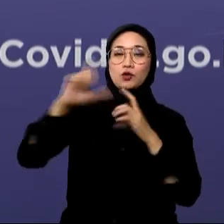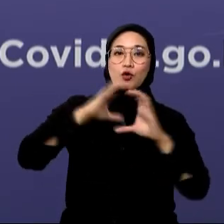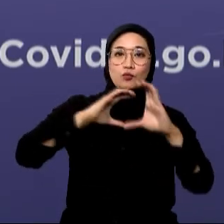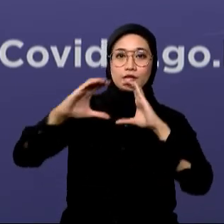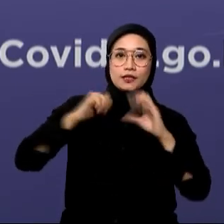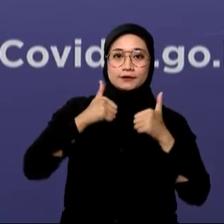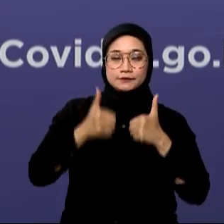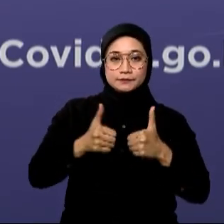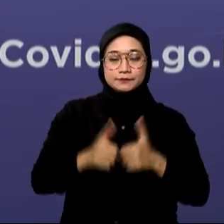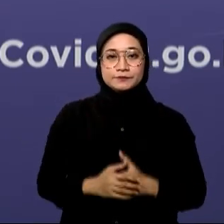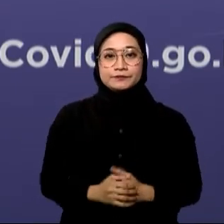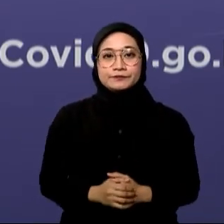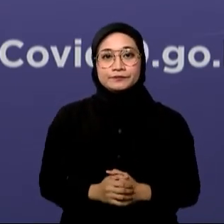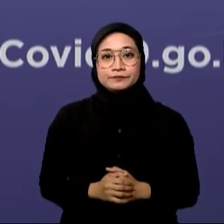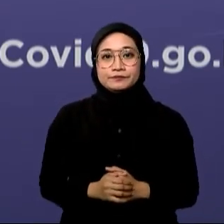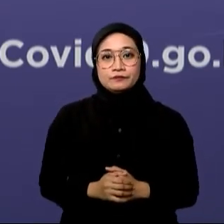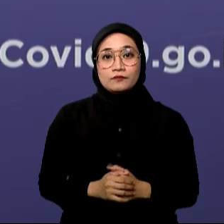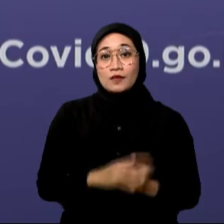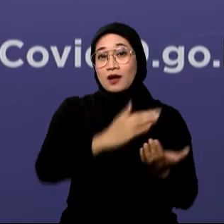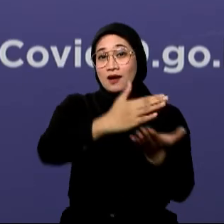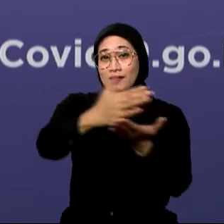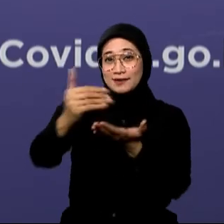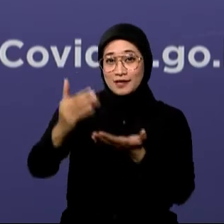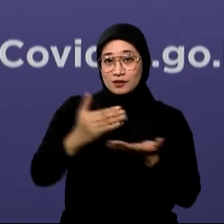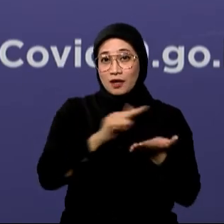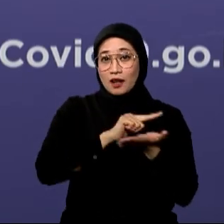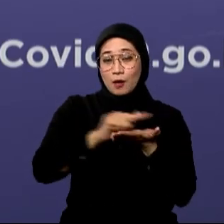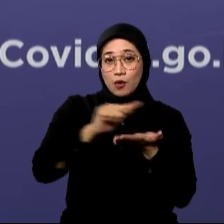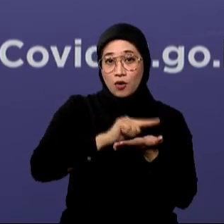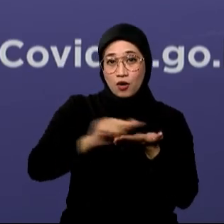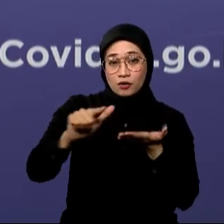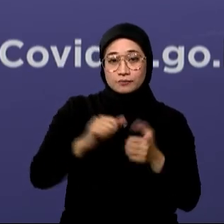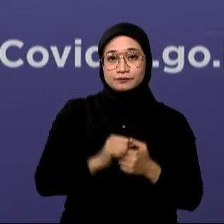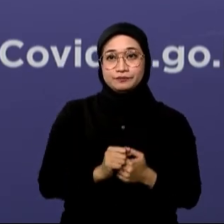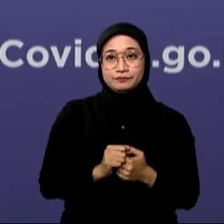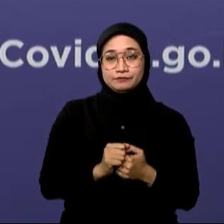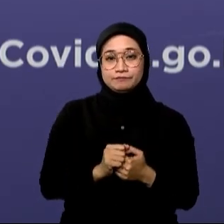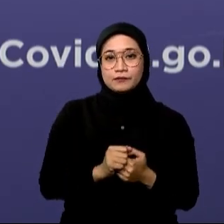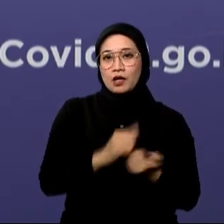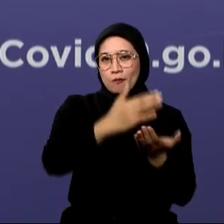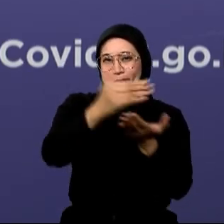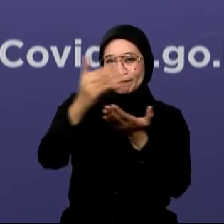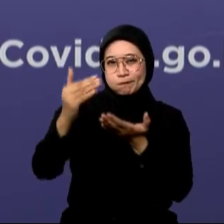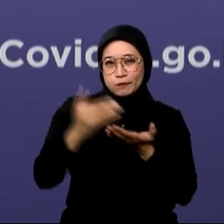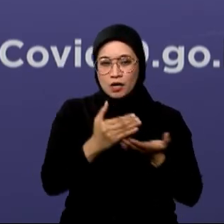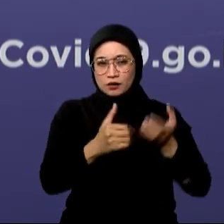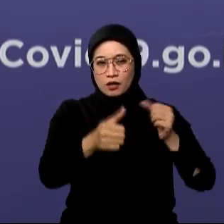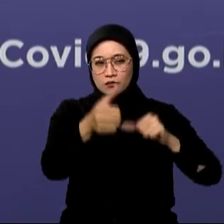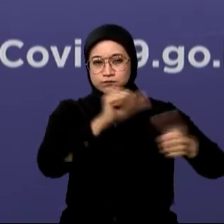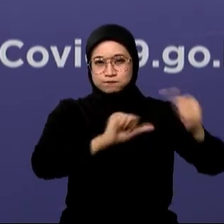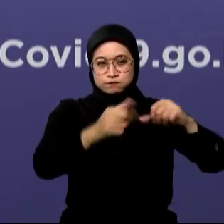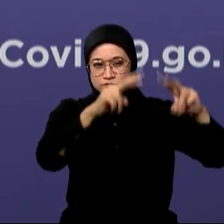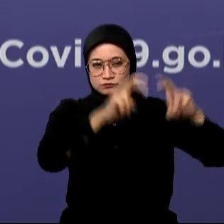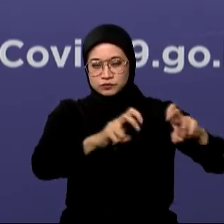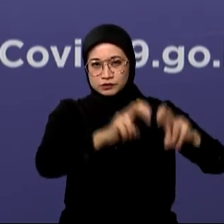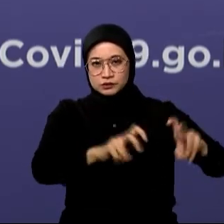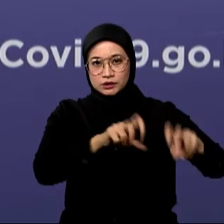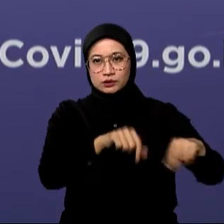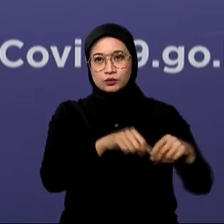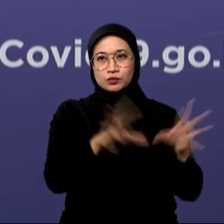datang. Saudara-saudara, kinerja data yang kami laporkan hari ini, jumlah spesimen yang telah kita periksa adalah sebanyak